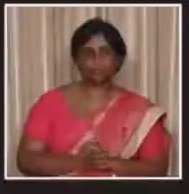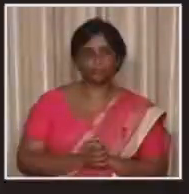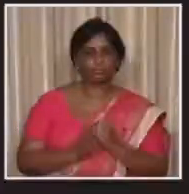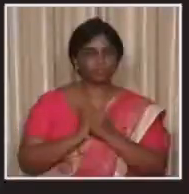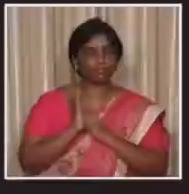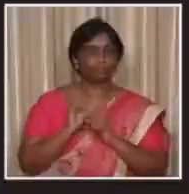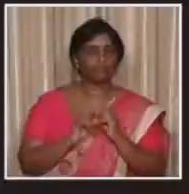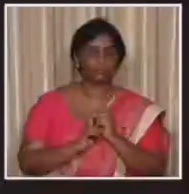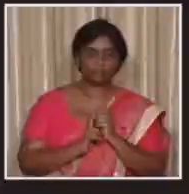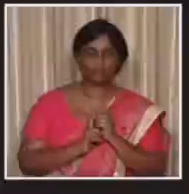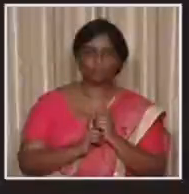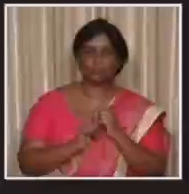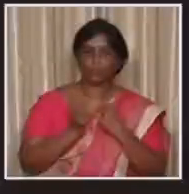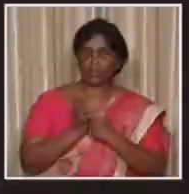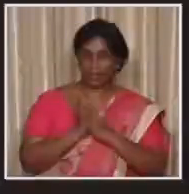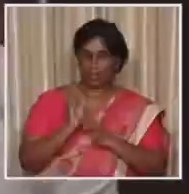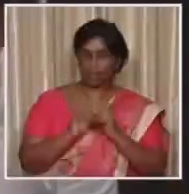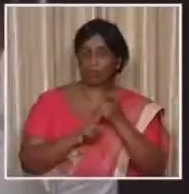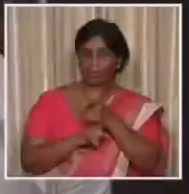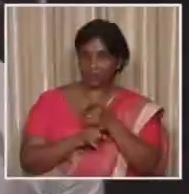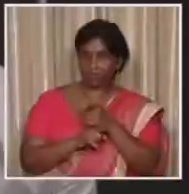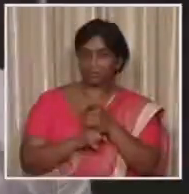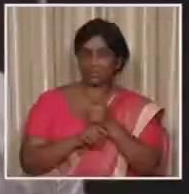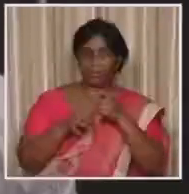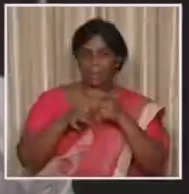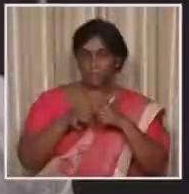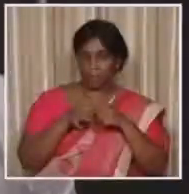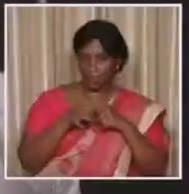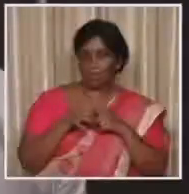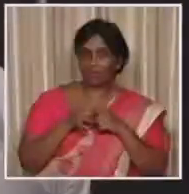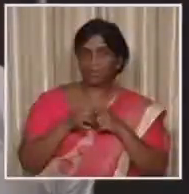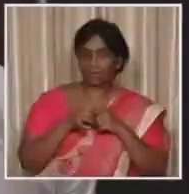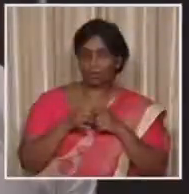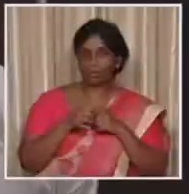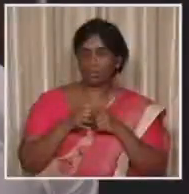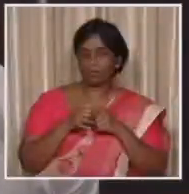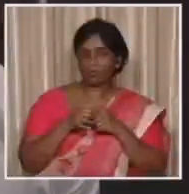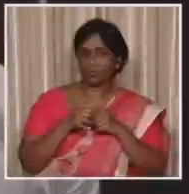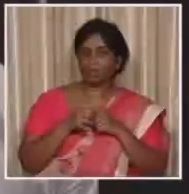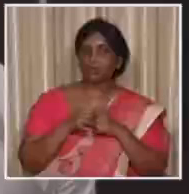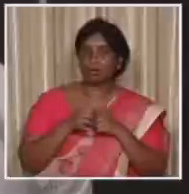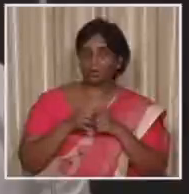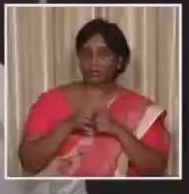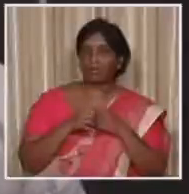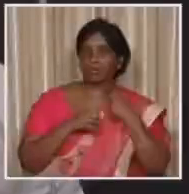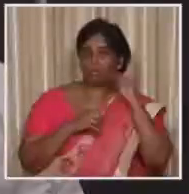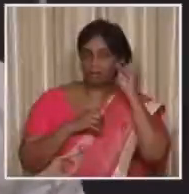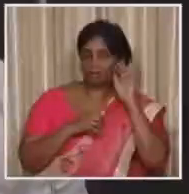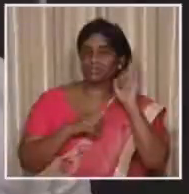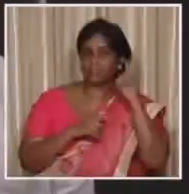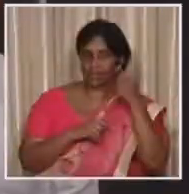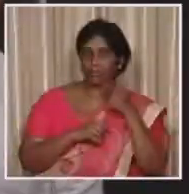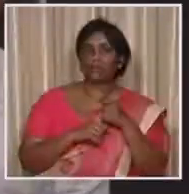අමතුම කියන්නේ ඉස්ලාම රෞෆ් හකීම් හිටපු අමාත්‍යවරයා අහපු එකට මේ බොහොම සතුටු වෙනවා. ආපු ගාමම අපි අපිට ආරංචි වෙච්ච දේ